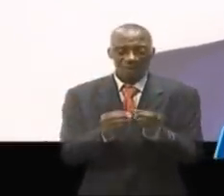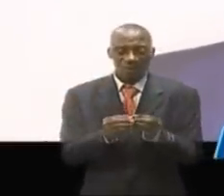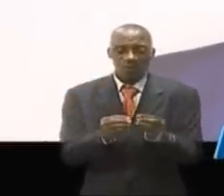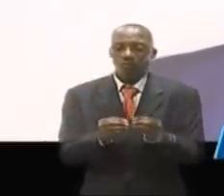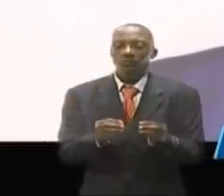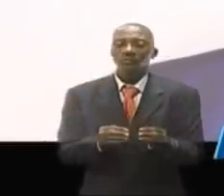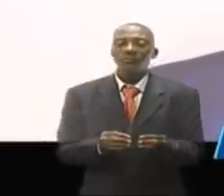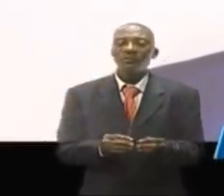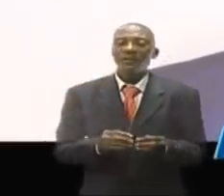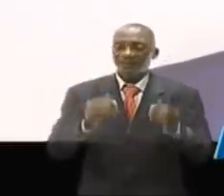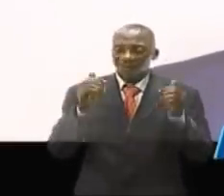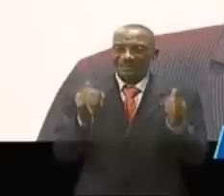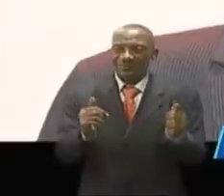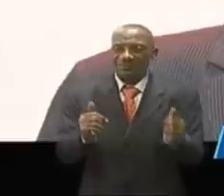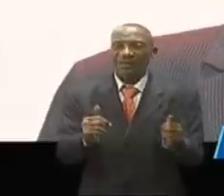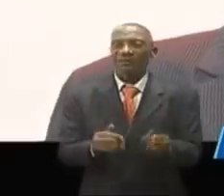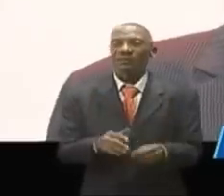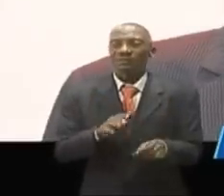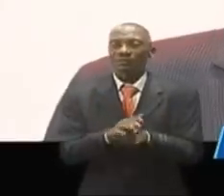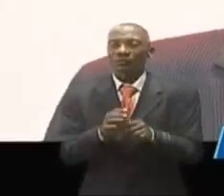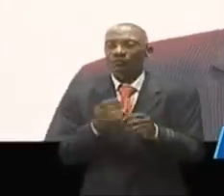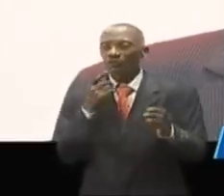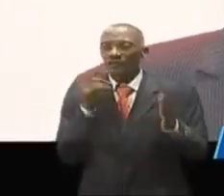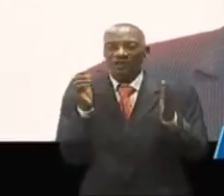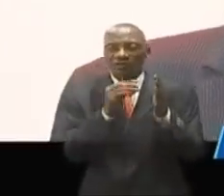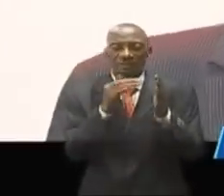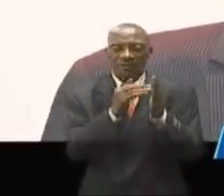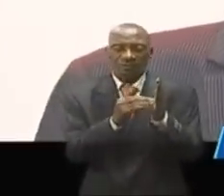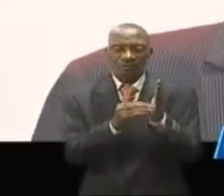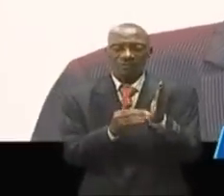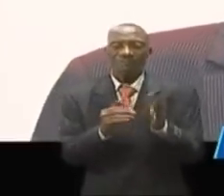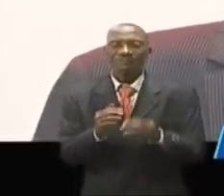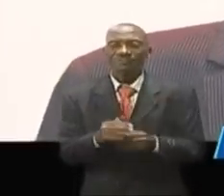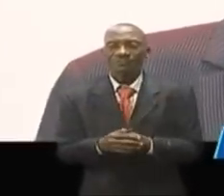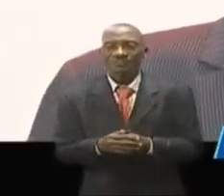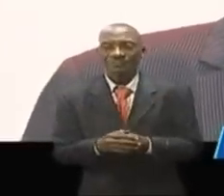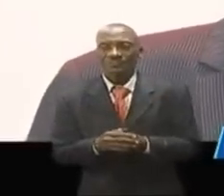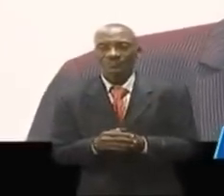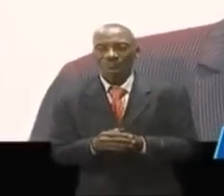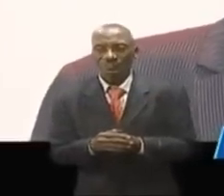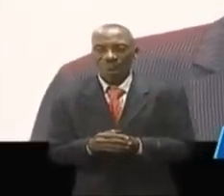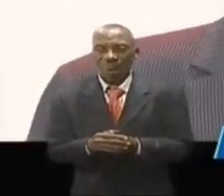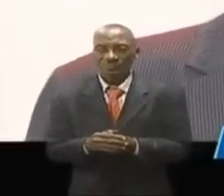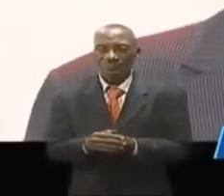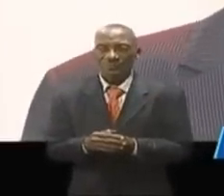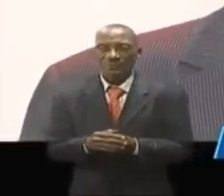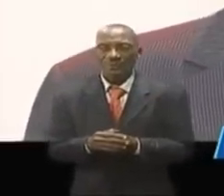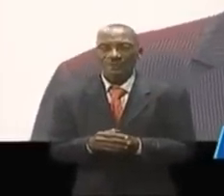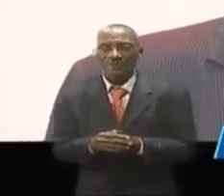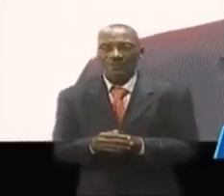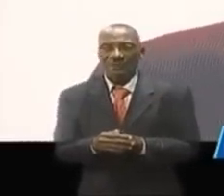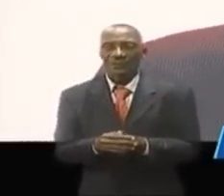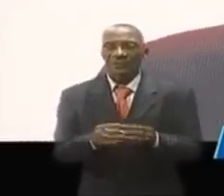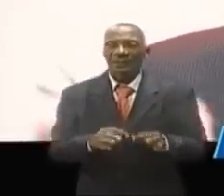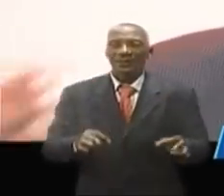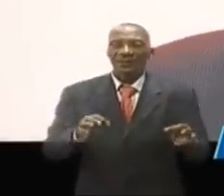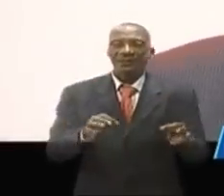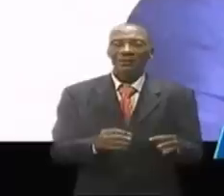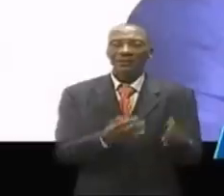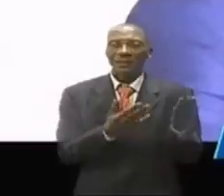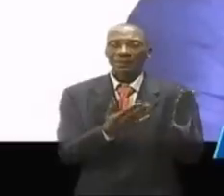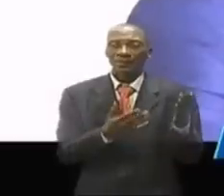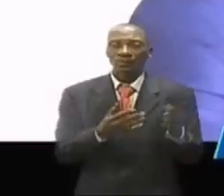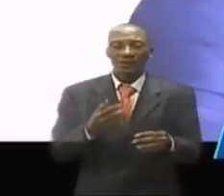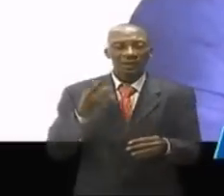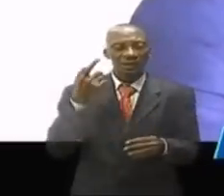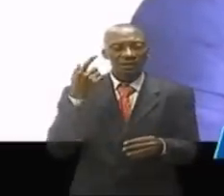pas aller vers déforestation zéro. Les échanges ont été fructueux. Ça nous a permis de comprendre qu'est-ce qu'il faudrait